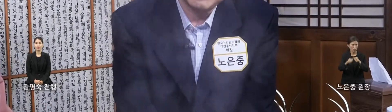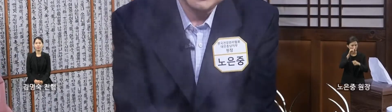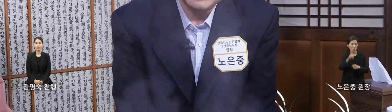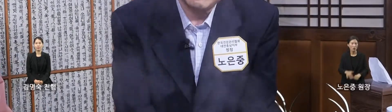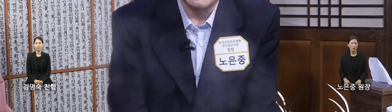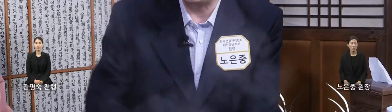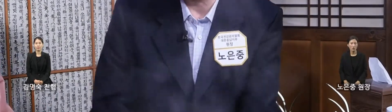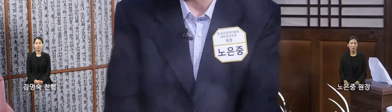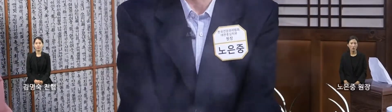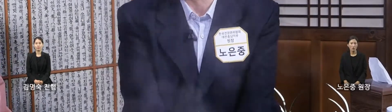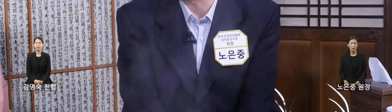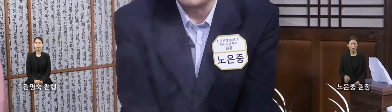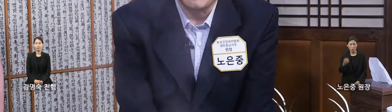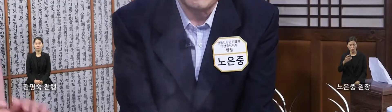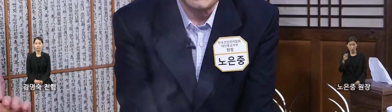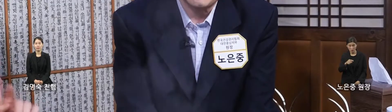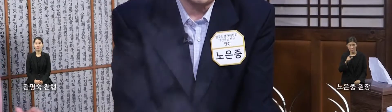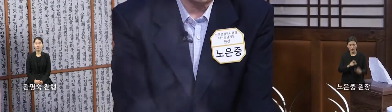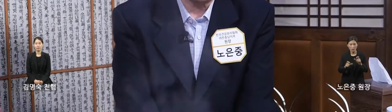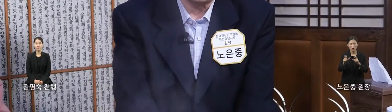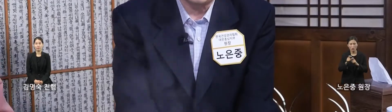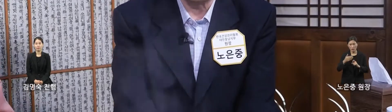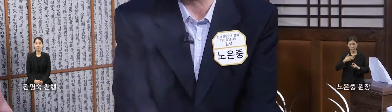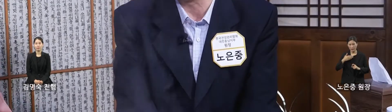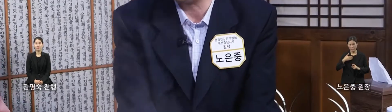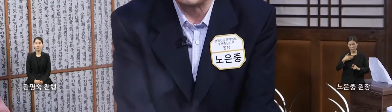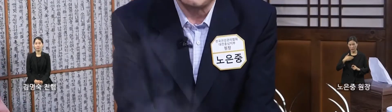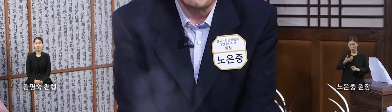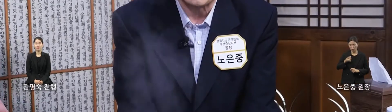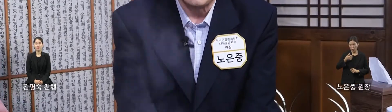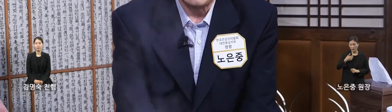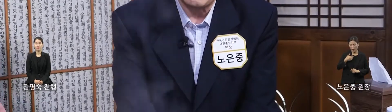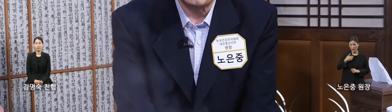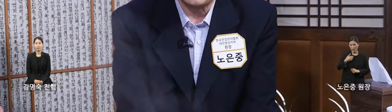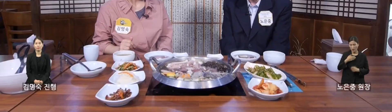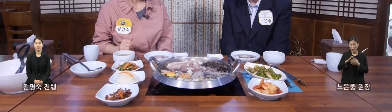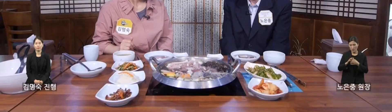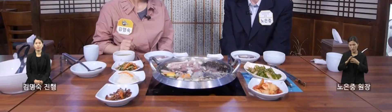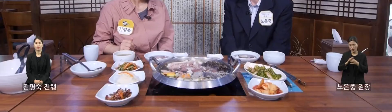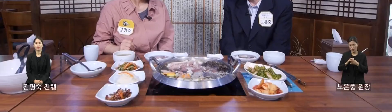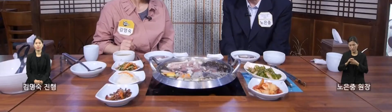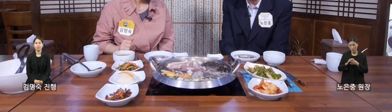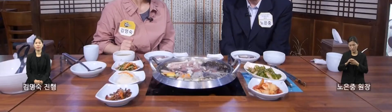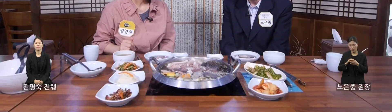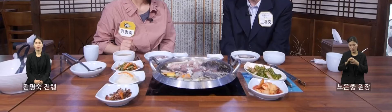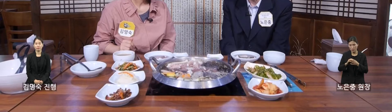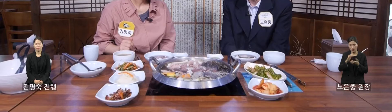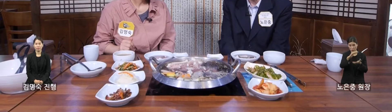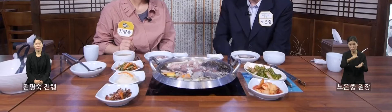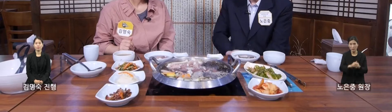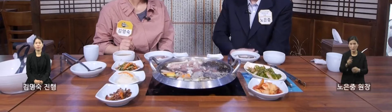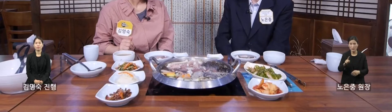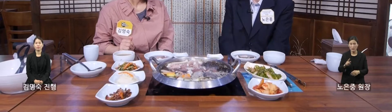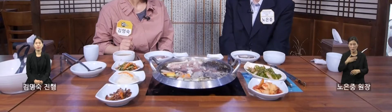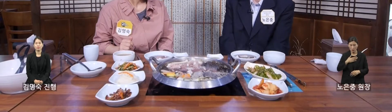덧붙여서 제 얘기도 좀 말씀을 드려요. 저 같은 경우는 이제 항상 진료실에서 하루 종일 햇빛 보지 않고 있기